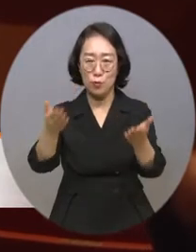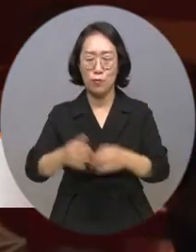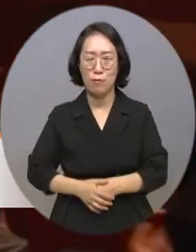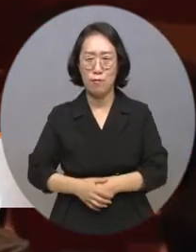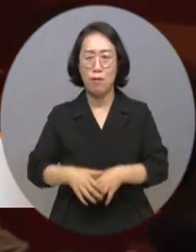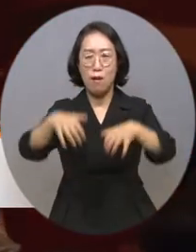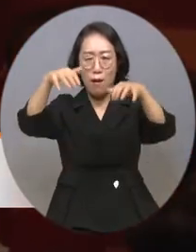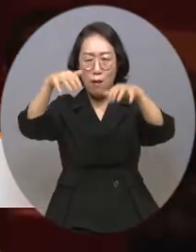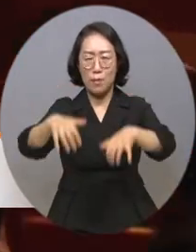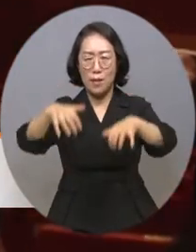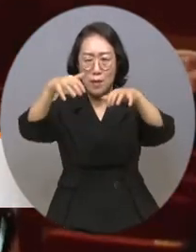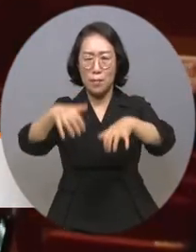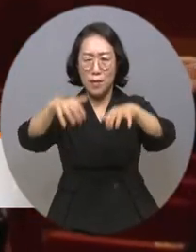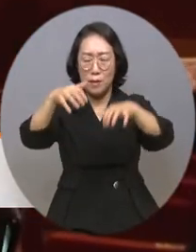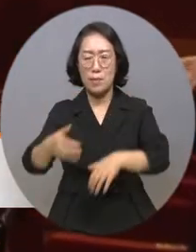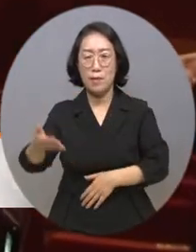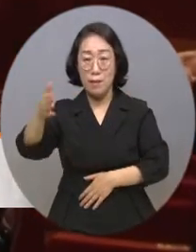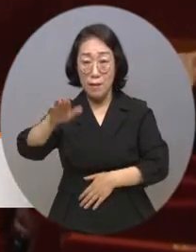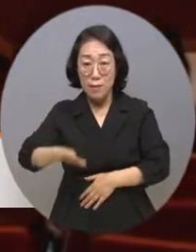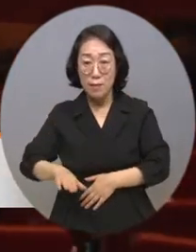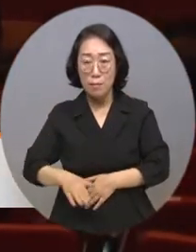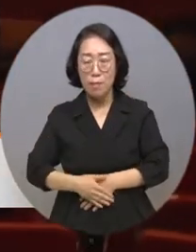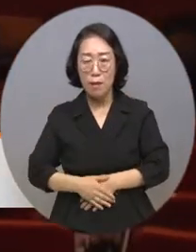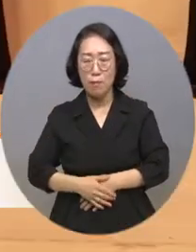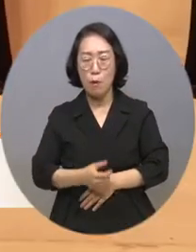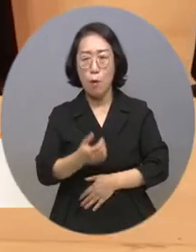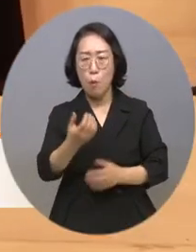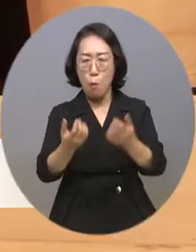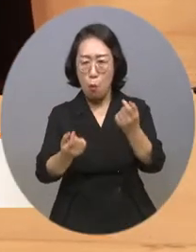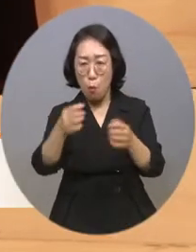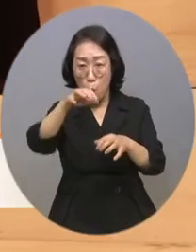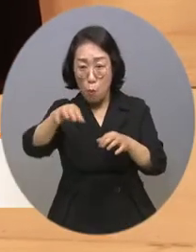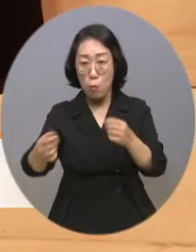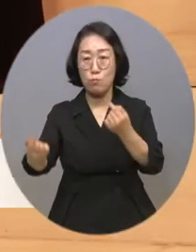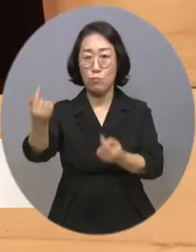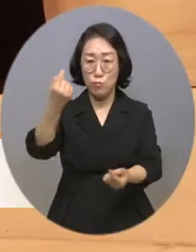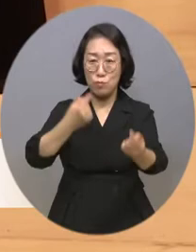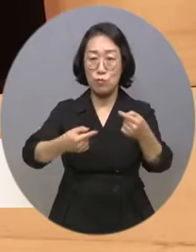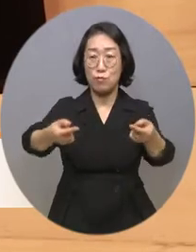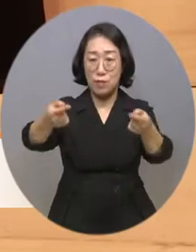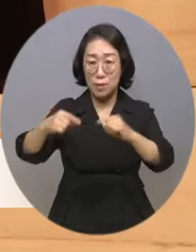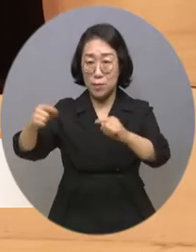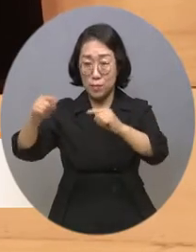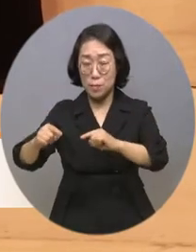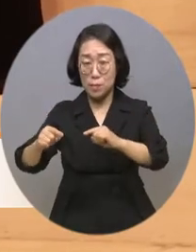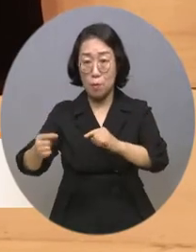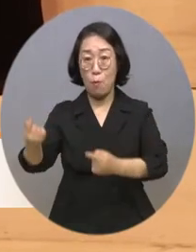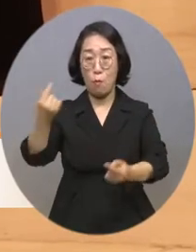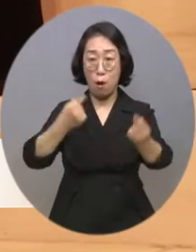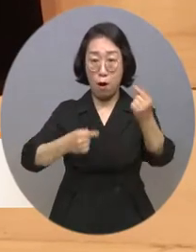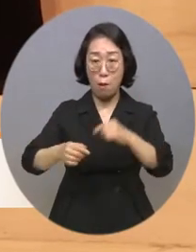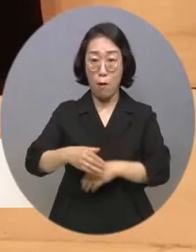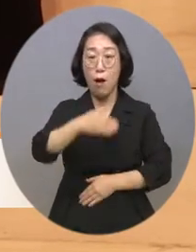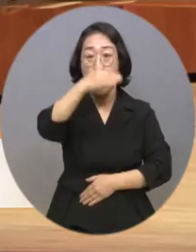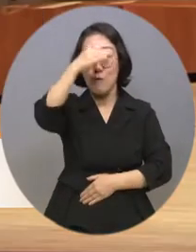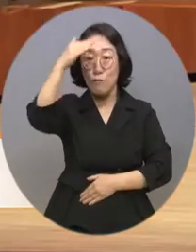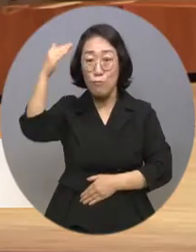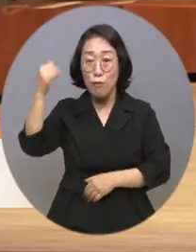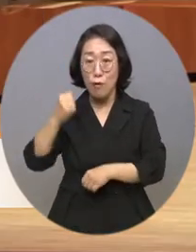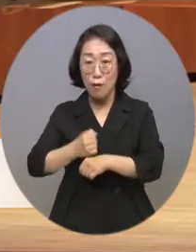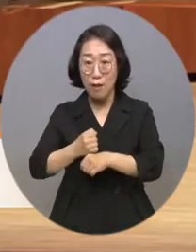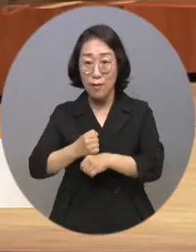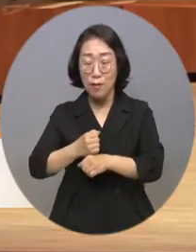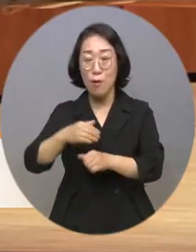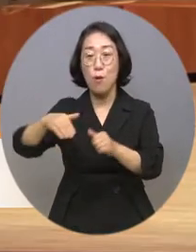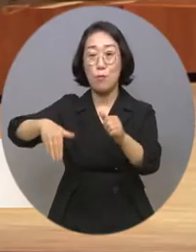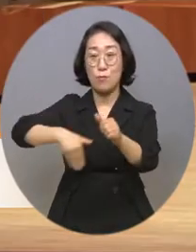내리는 날씨임에도 불구하고 사회 각계각층에서 행사에 참석하여 아름다운 공연을 관람하는 동시에 행사